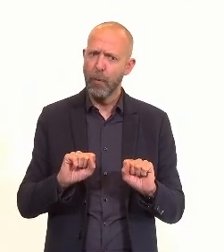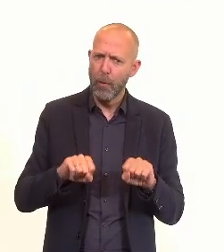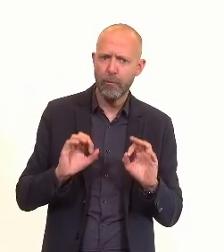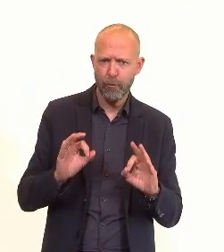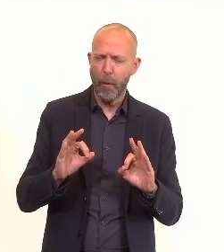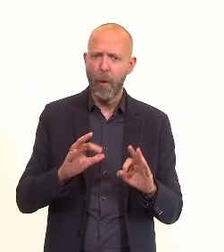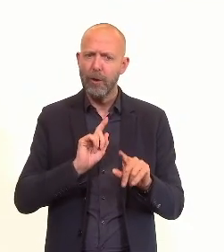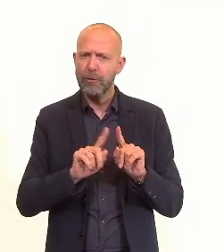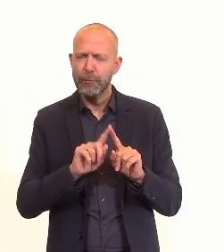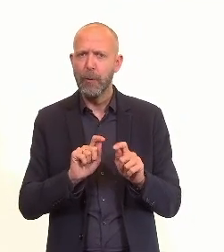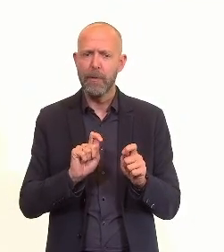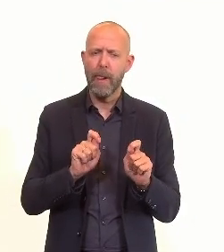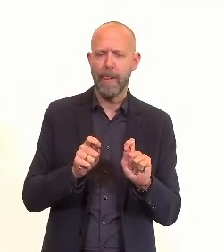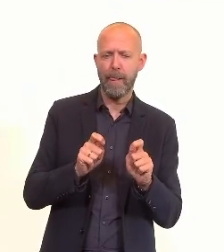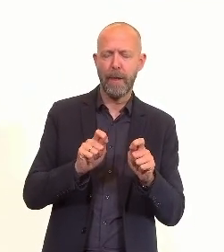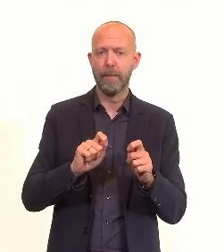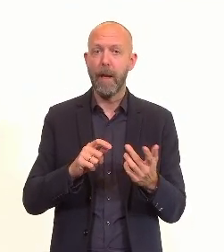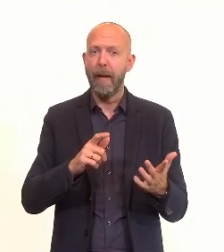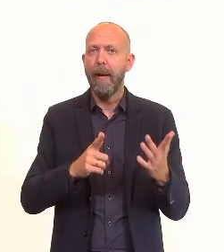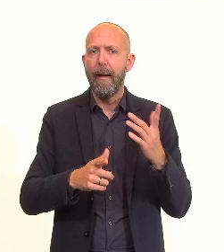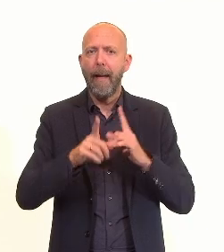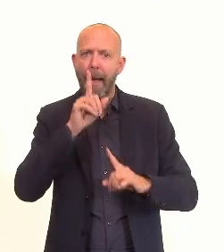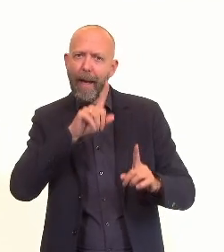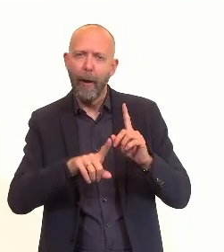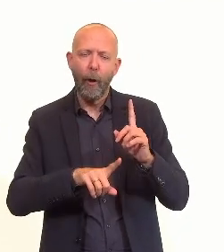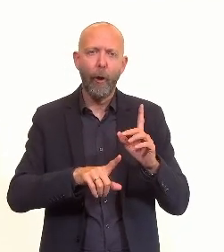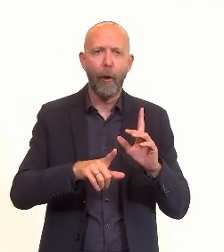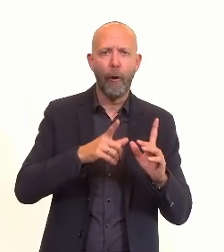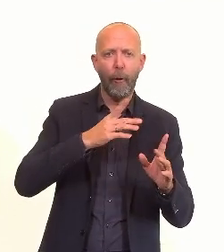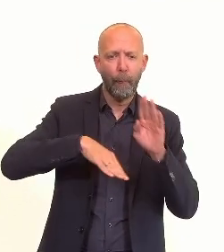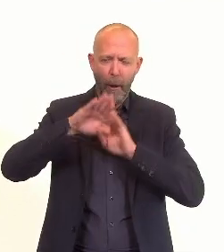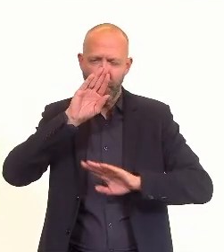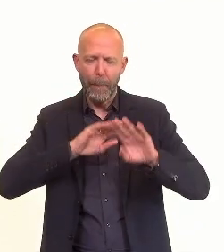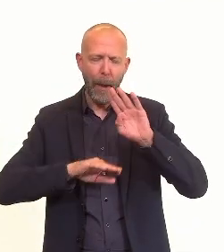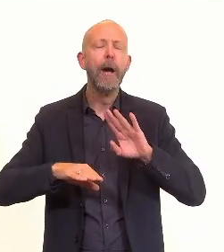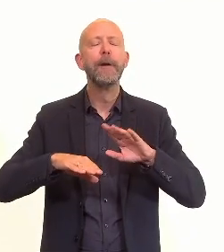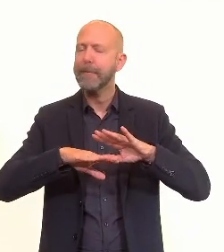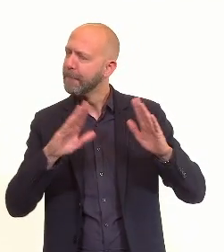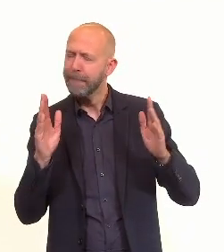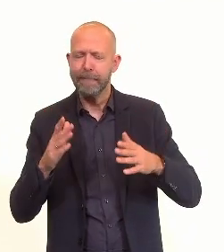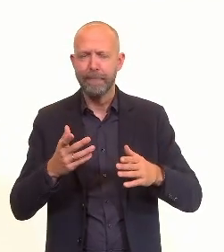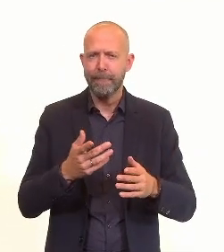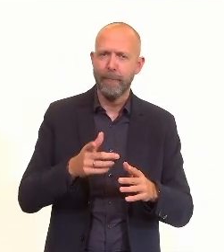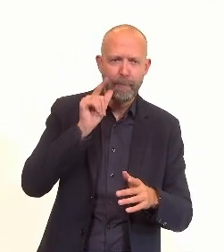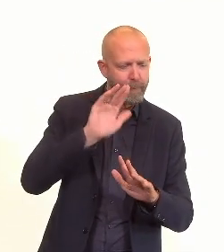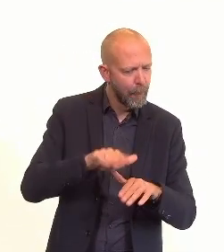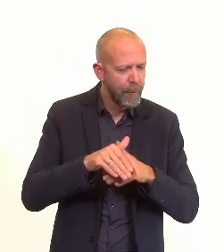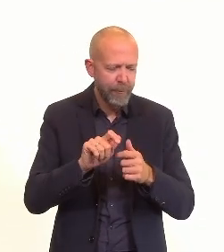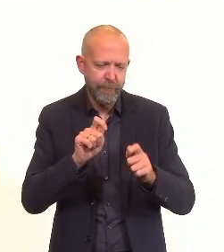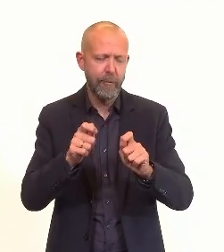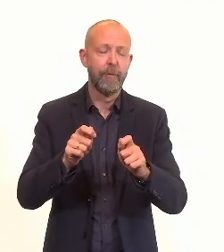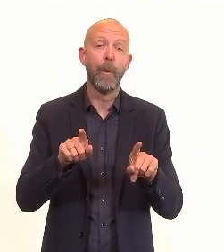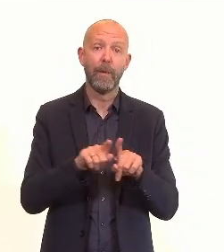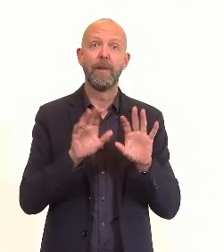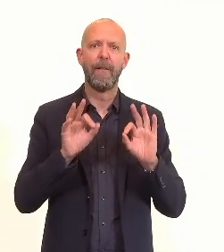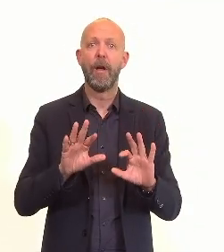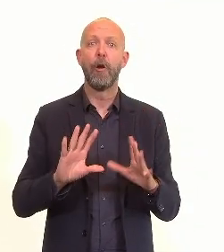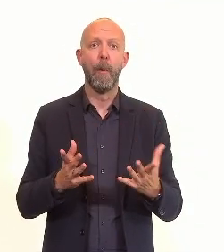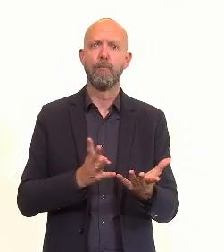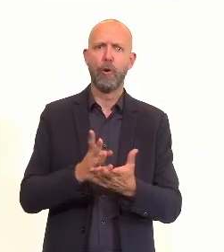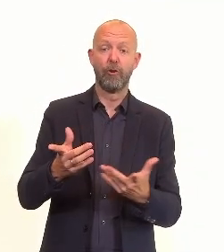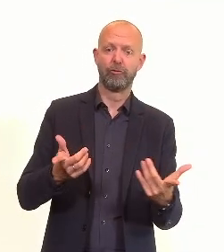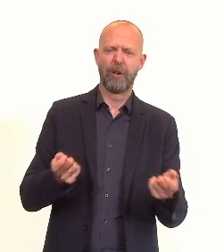c'est mieux que moi ce dont elle a besoin, et accepter l'échange, c'est pas toujours une évidence selon les thématiques. Donc ça permet aussi de re-questionner les